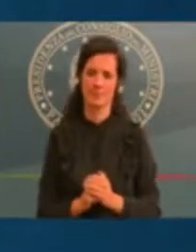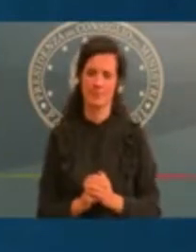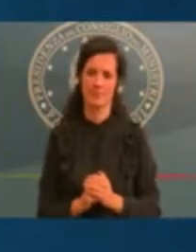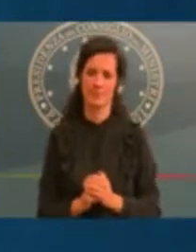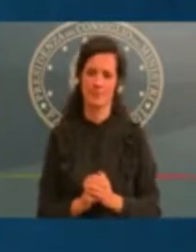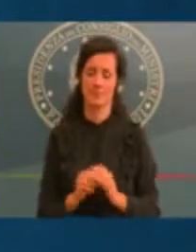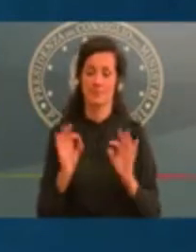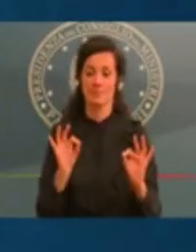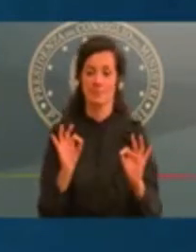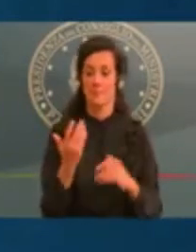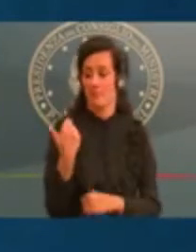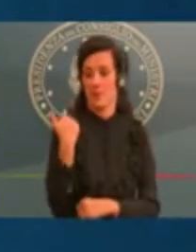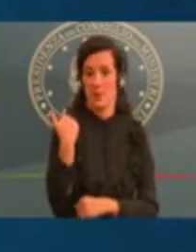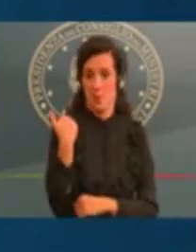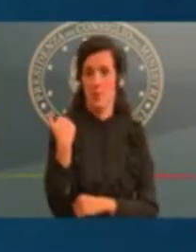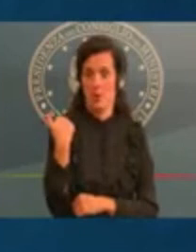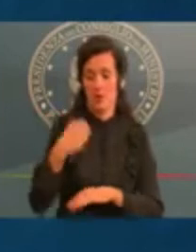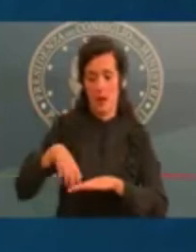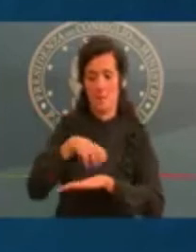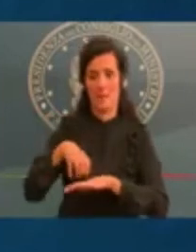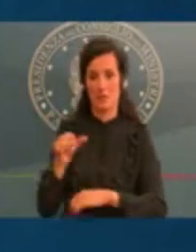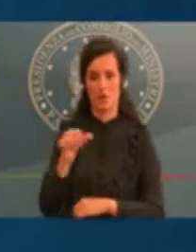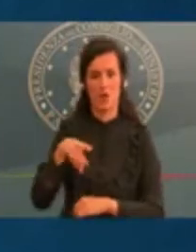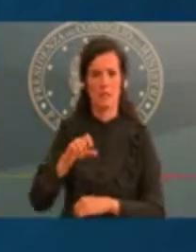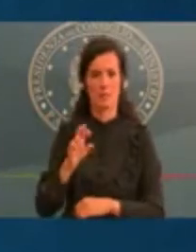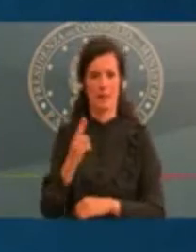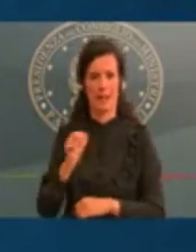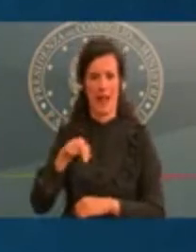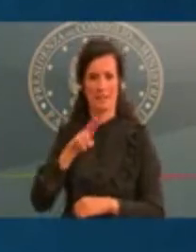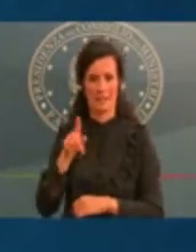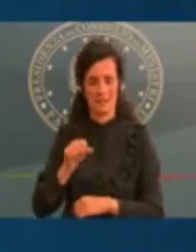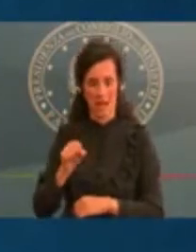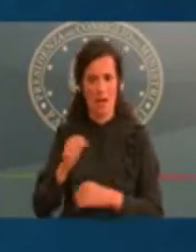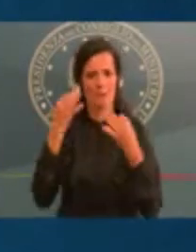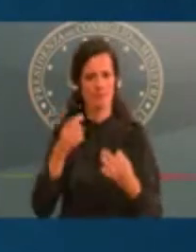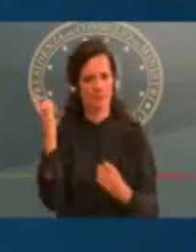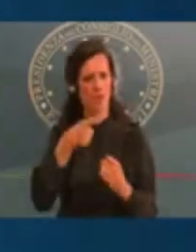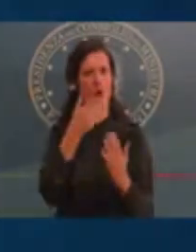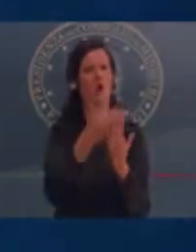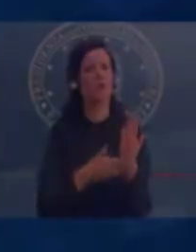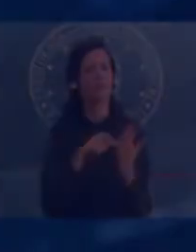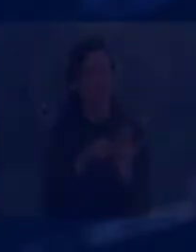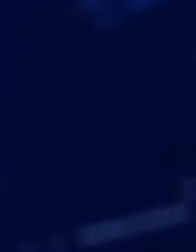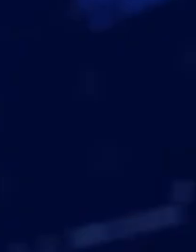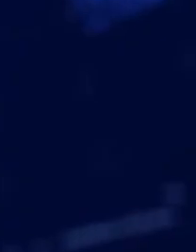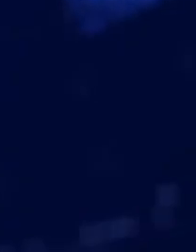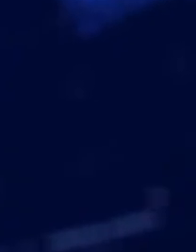di foggia oltre a barletta andria e trani mentre il veneto esclude di poter passare in arancione